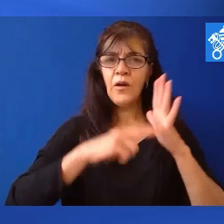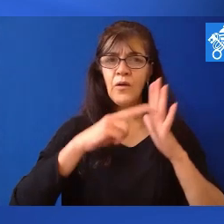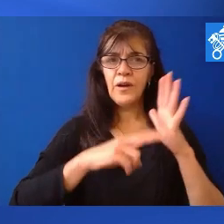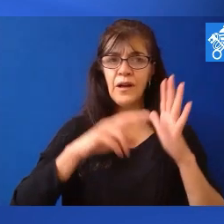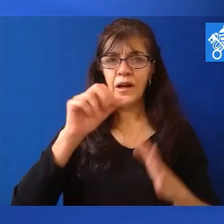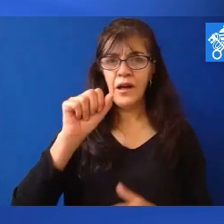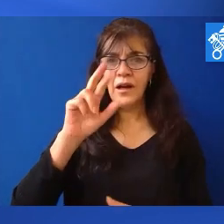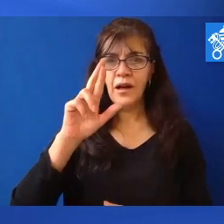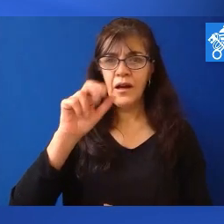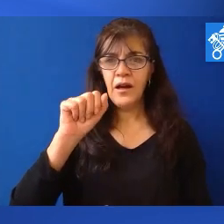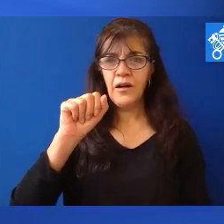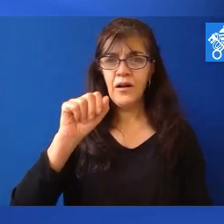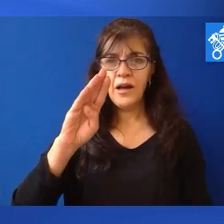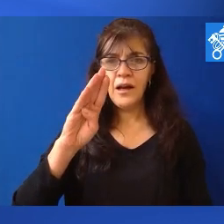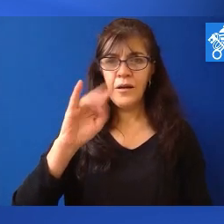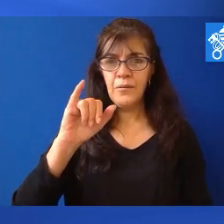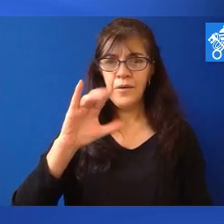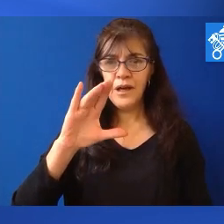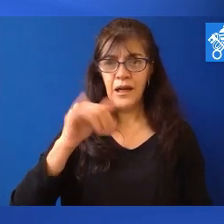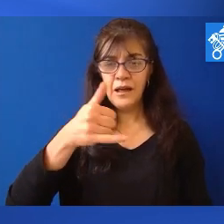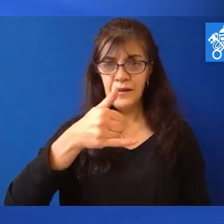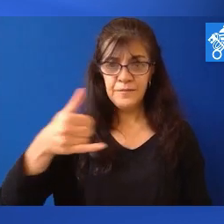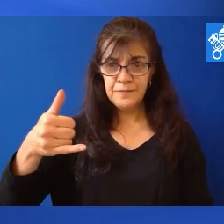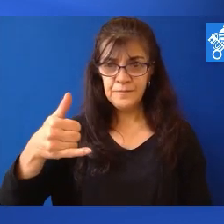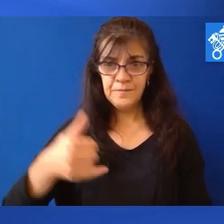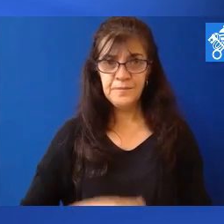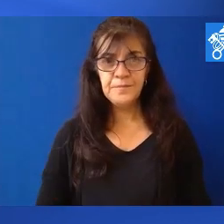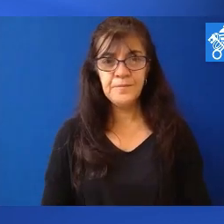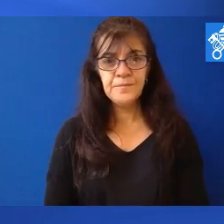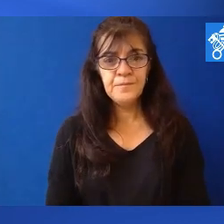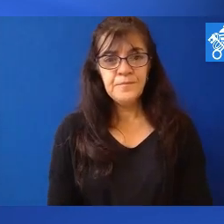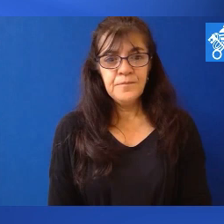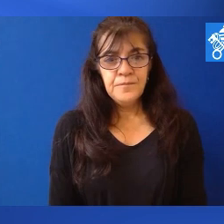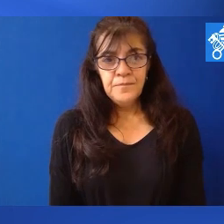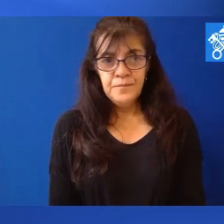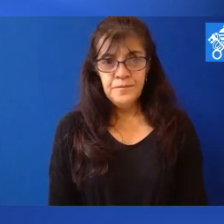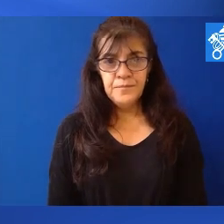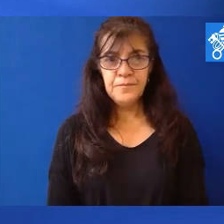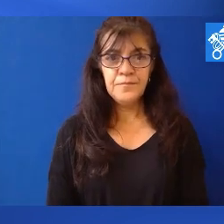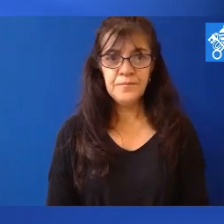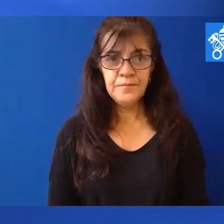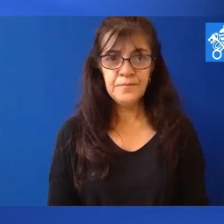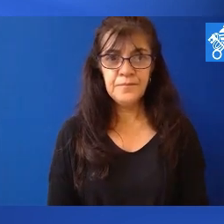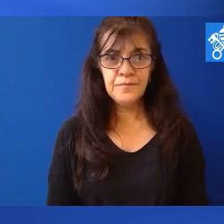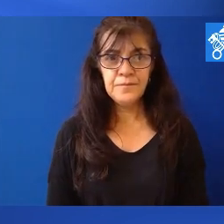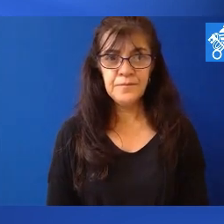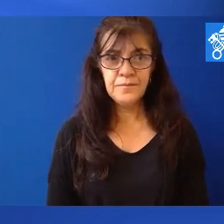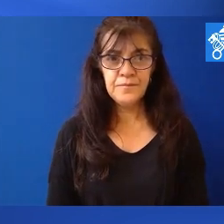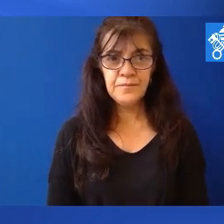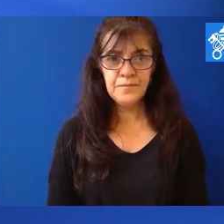قراءة من سفر يشوع بن سراخ. يا بني، إن أقبلت لخدمة